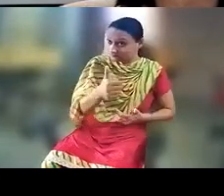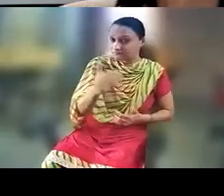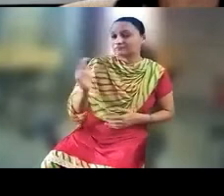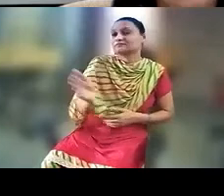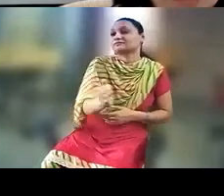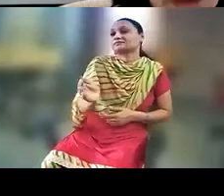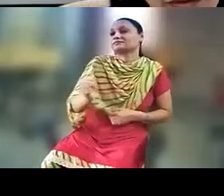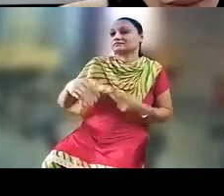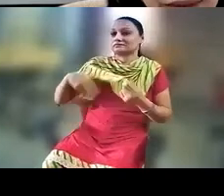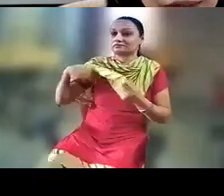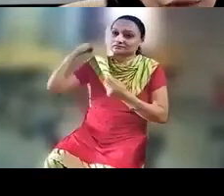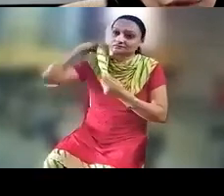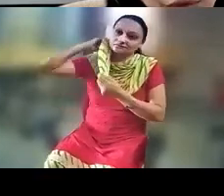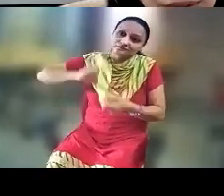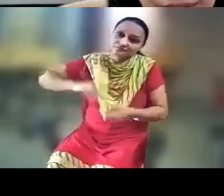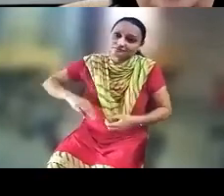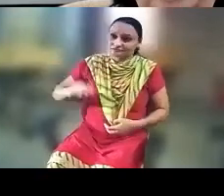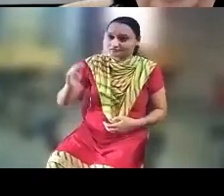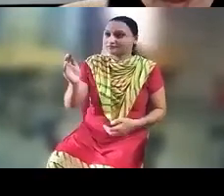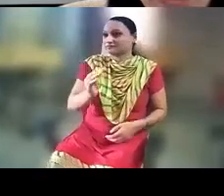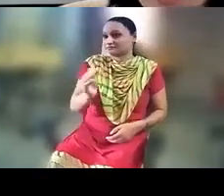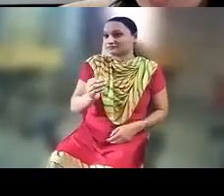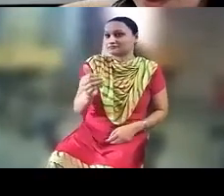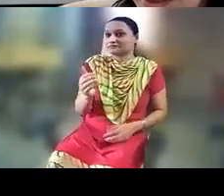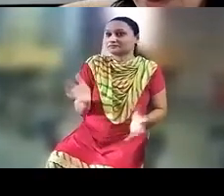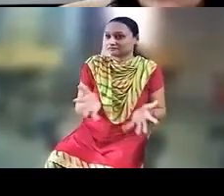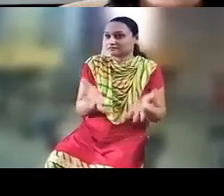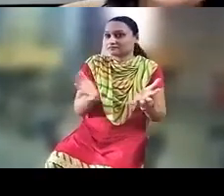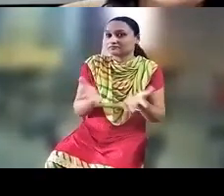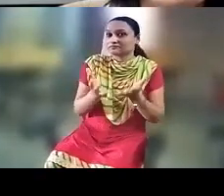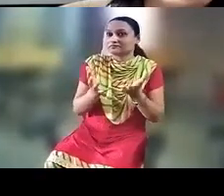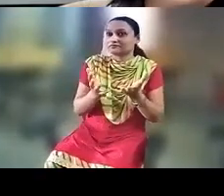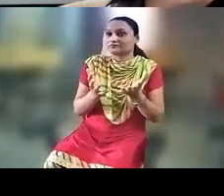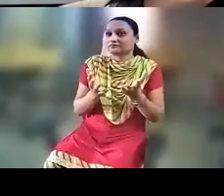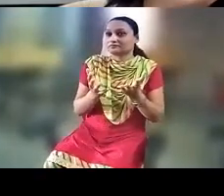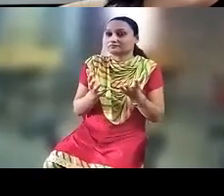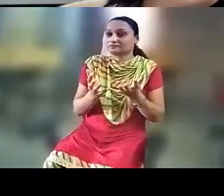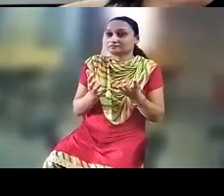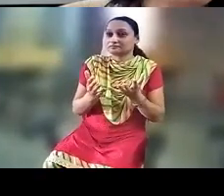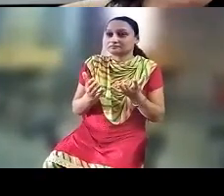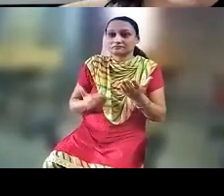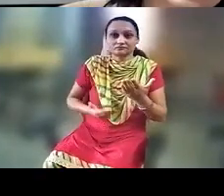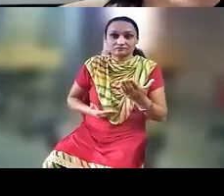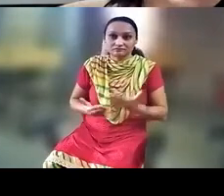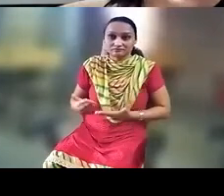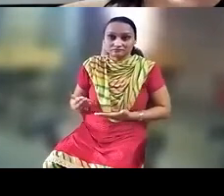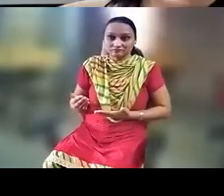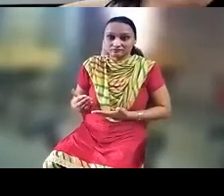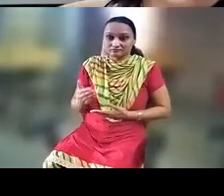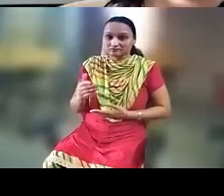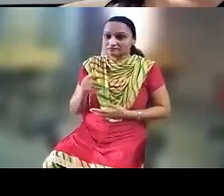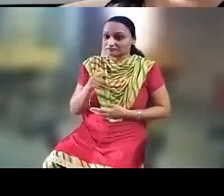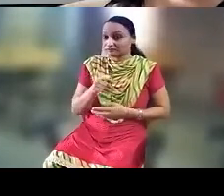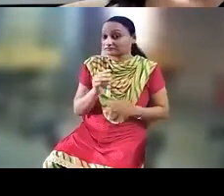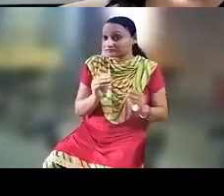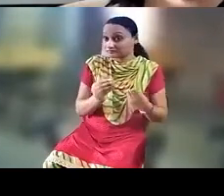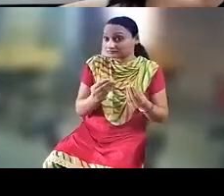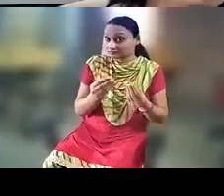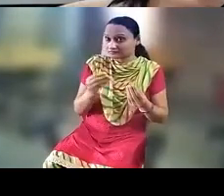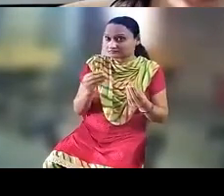है, बर्ताव की तारीफ की जरूरत है, ना कि ये जैसे ये कहना सही नहीं है कि तुम अच्छे बच्चे हो या तुम गंदे